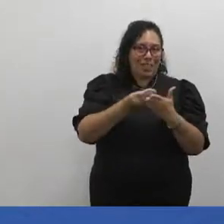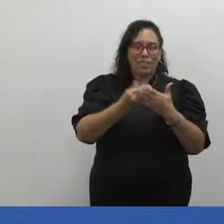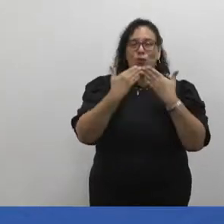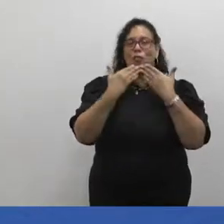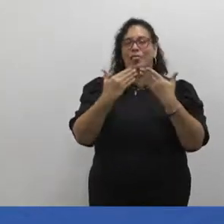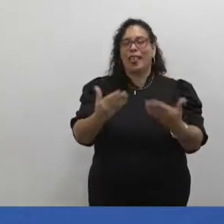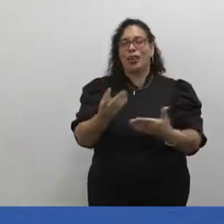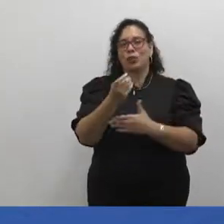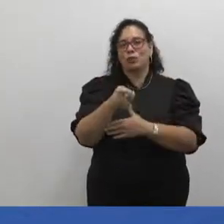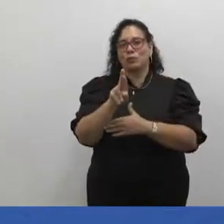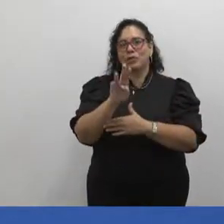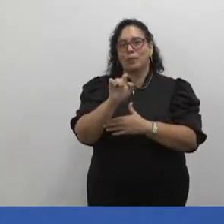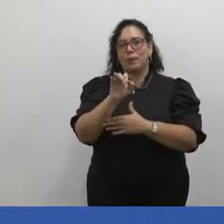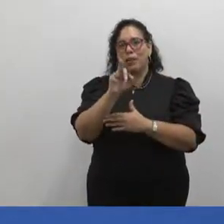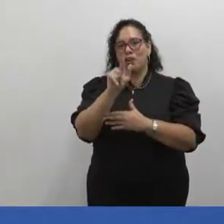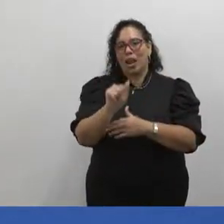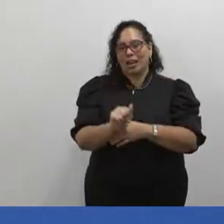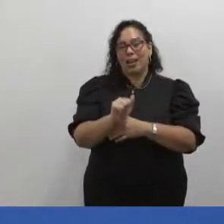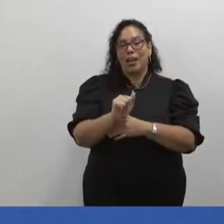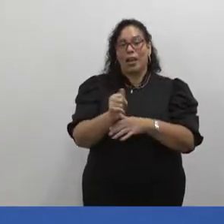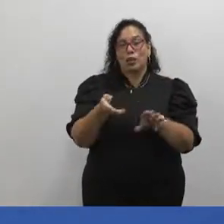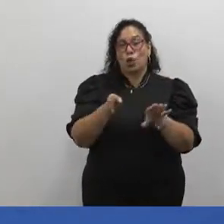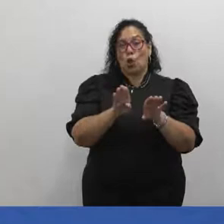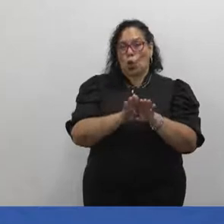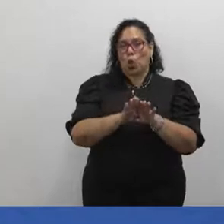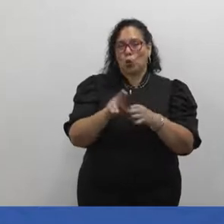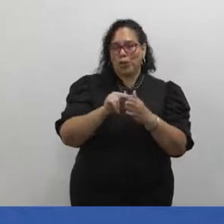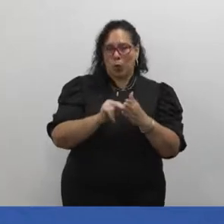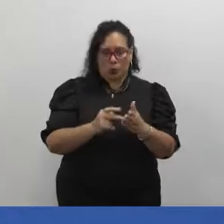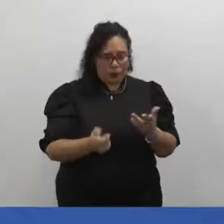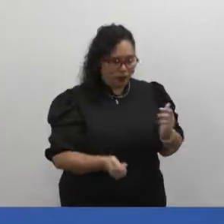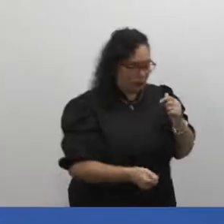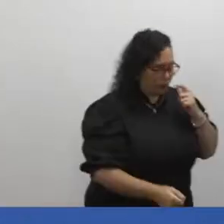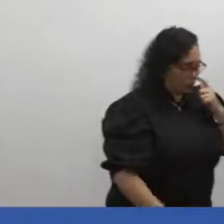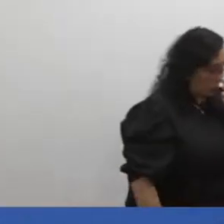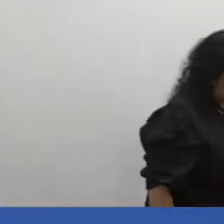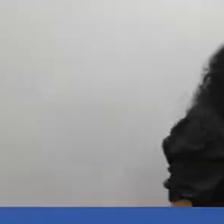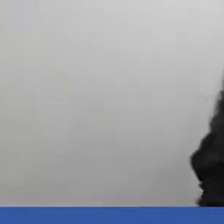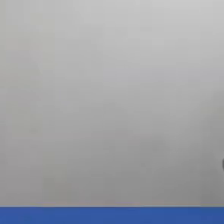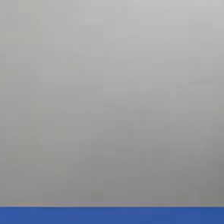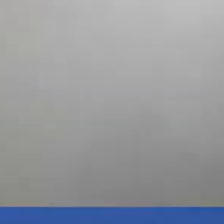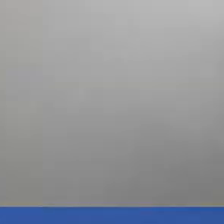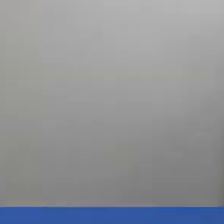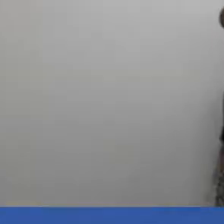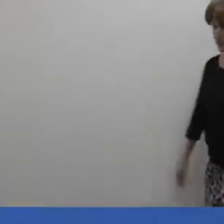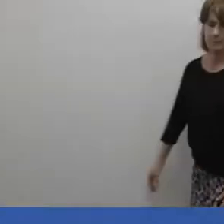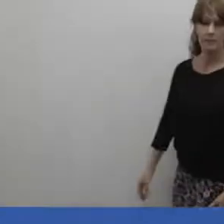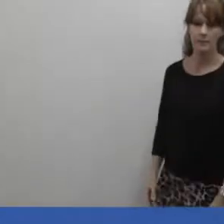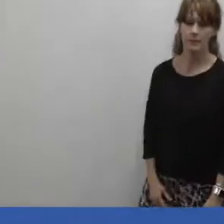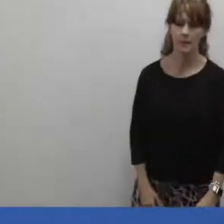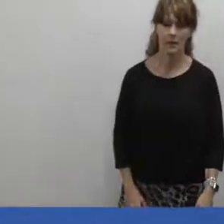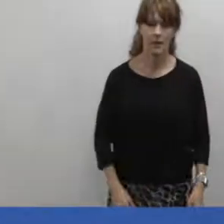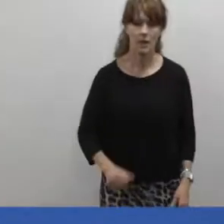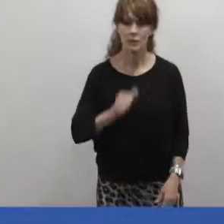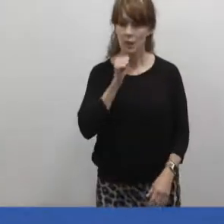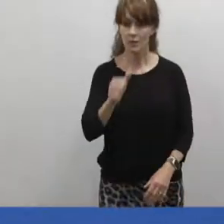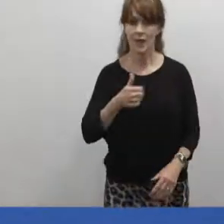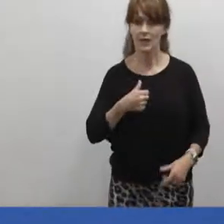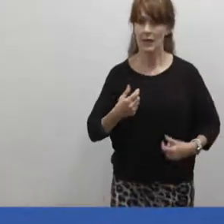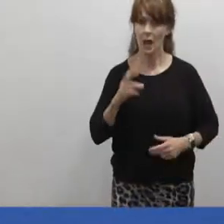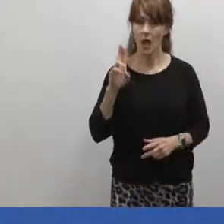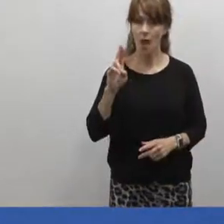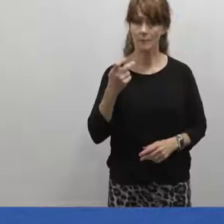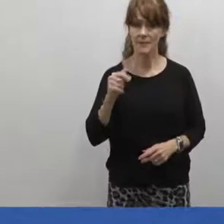dùng mình ai đừng thắt ta sờ là na tới cao với nội tết mọi mình dùng mình chọn ở vẹn đi dùng do toàn ban tự